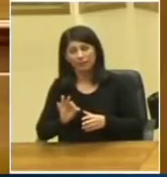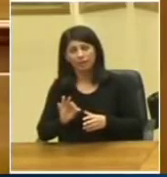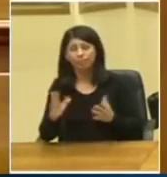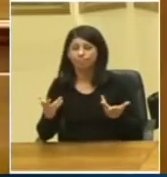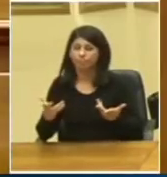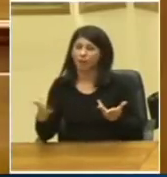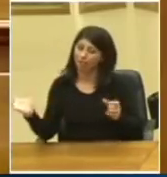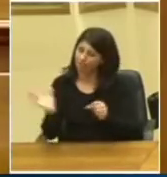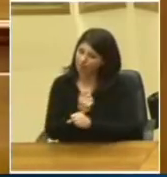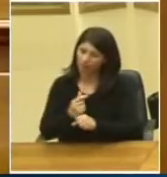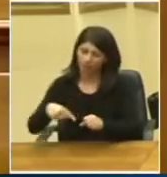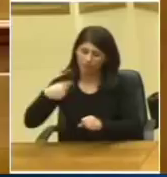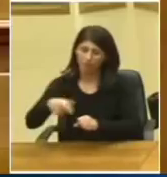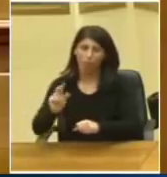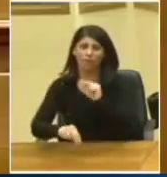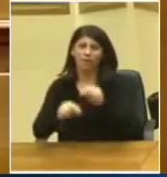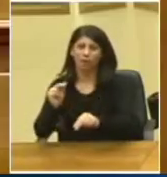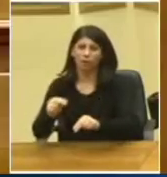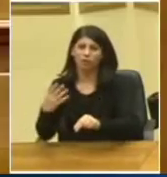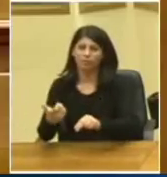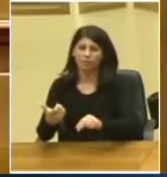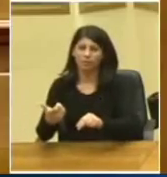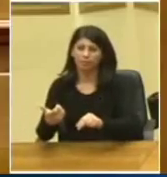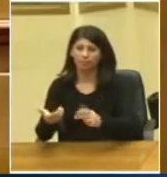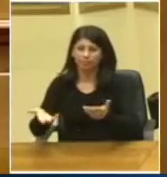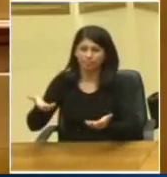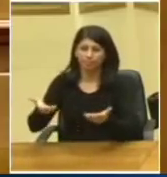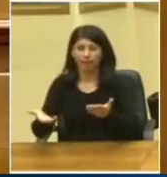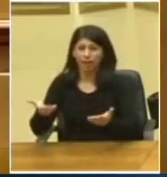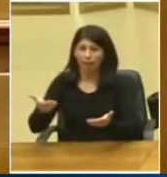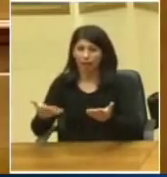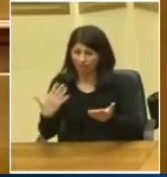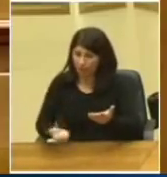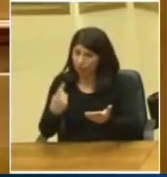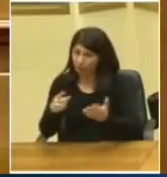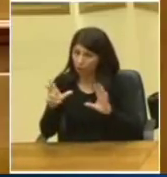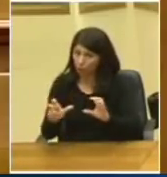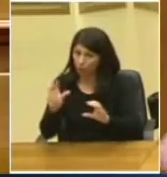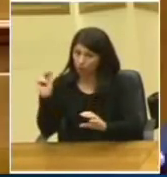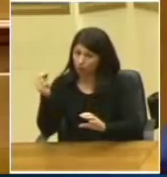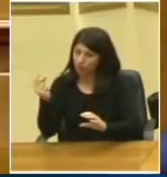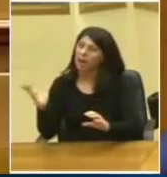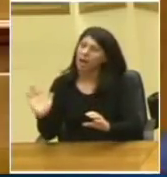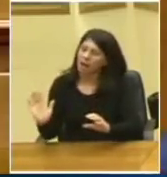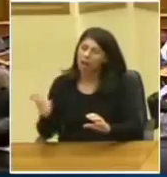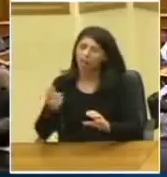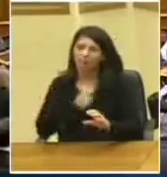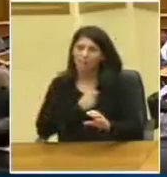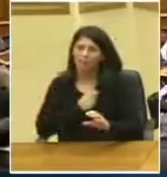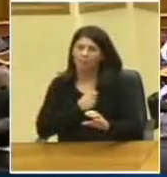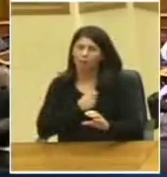θα κερδίσουμε τις επόμενες εκλογές, είναι αμφίροπο το αν θα έχουμε 180 βουλευτές, αλλά πιστεύω ότι με